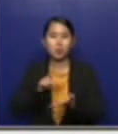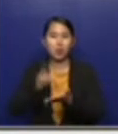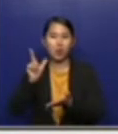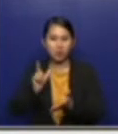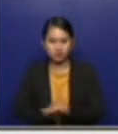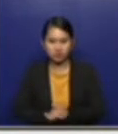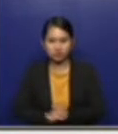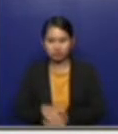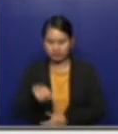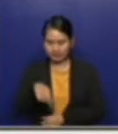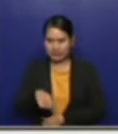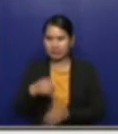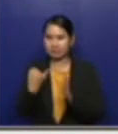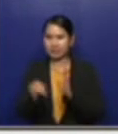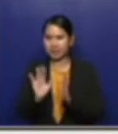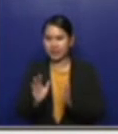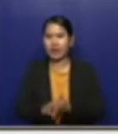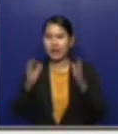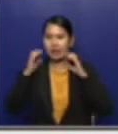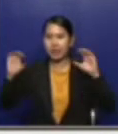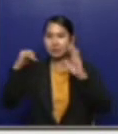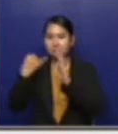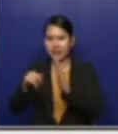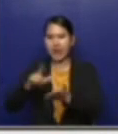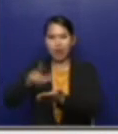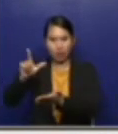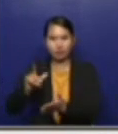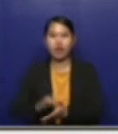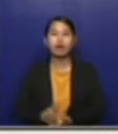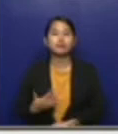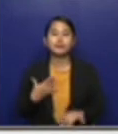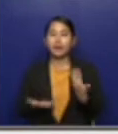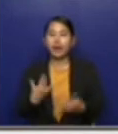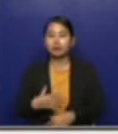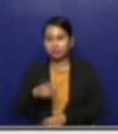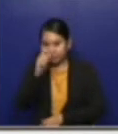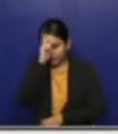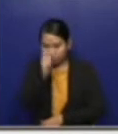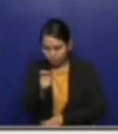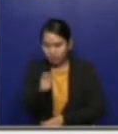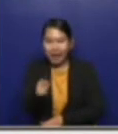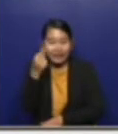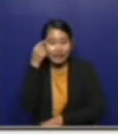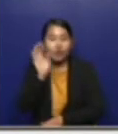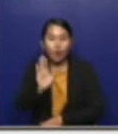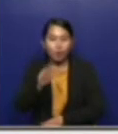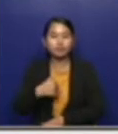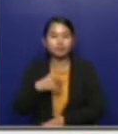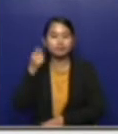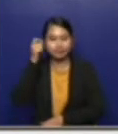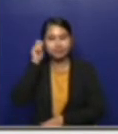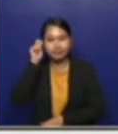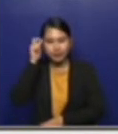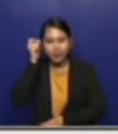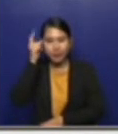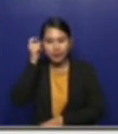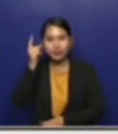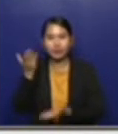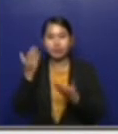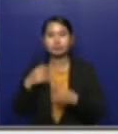ภาไม่ผิดอย่ามายุบรัฐบาลผิดต้องลาออกแต่ไม่เป็นไรเราก็เคารพความคิดของเขาแต่ที่สำคัญกว่